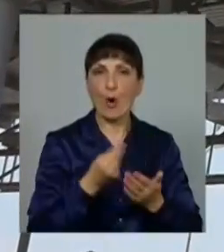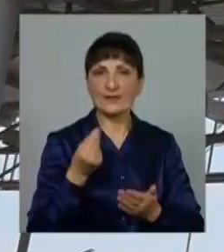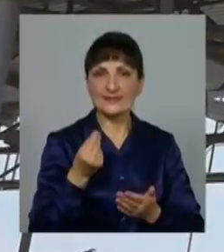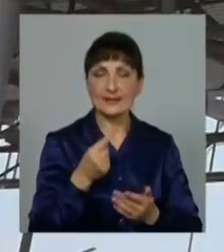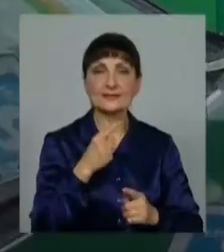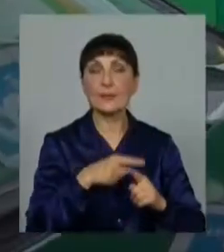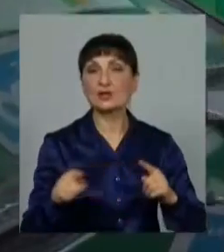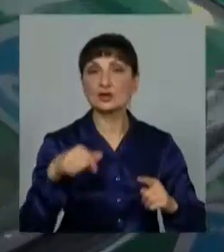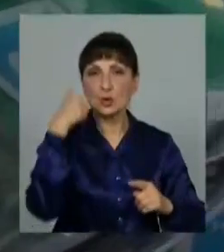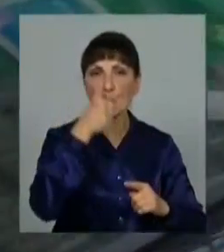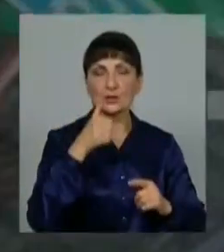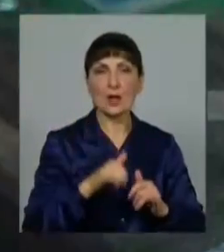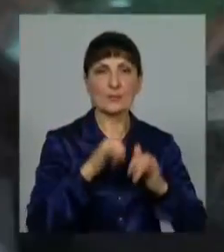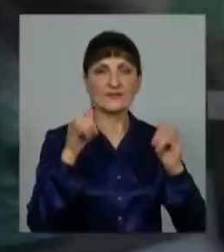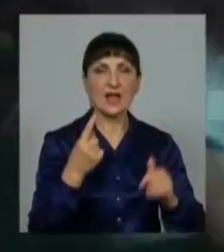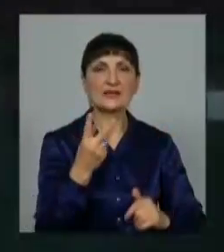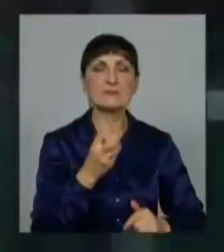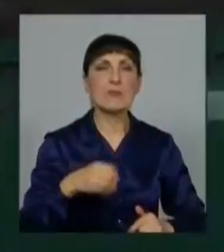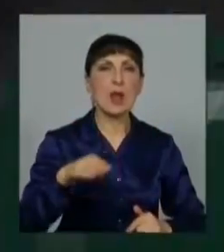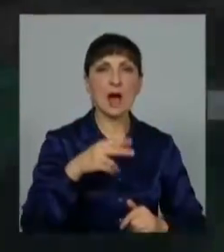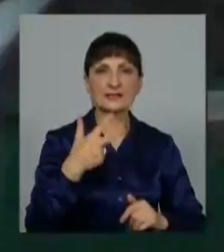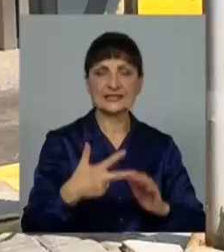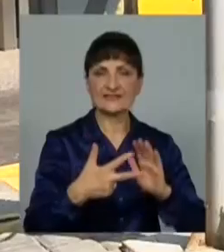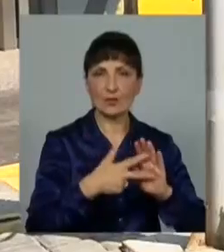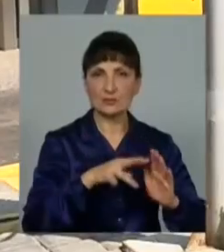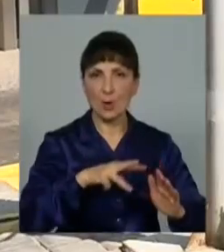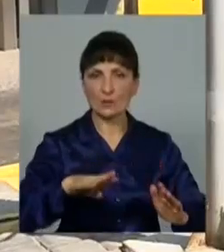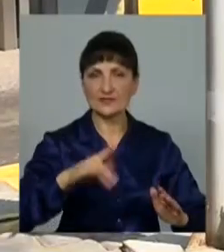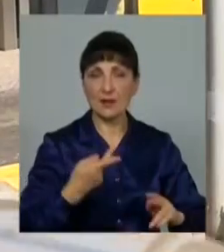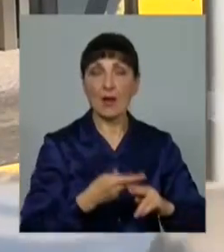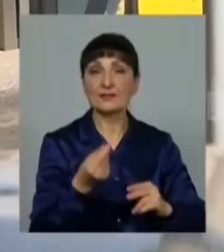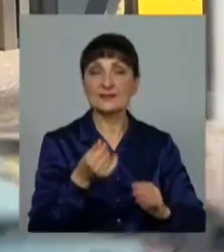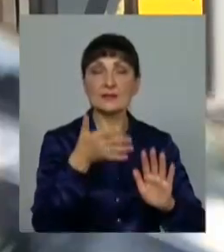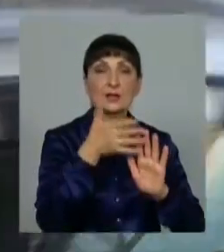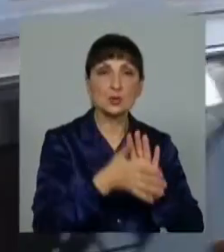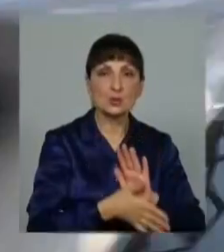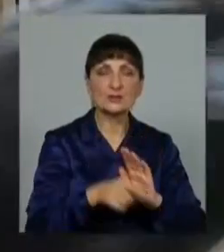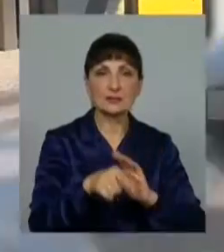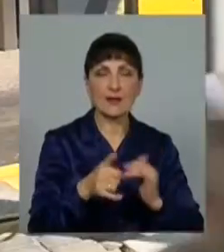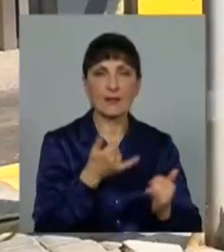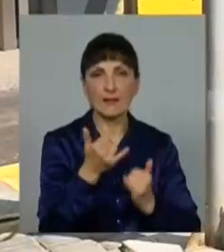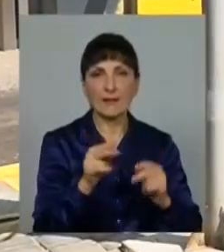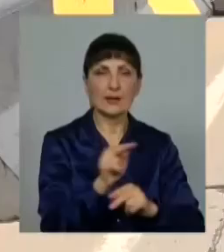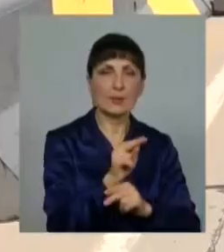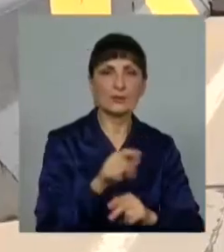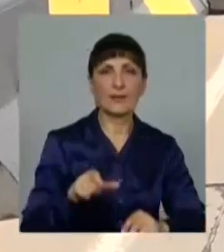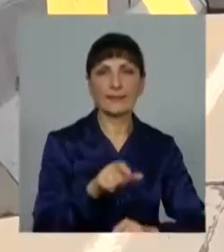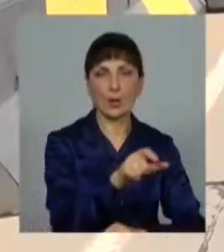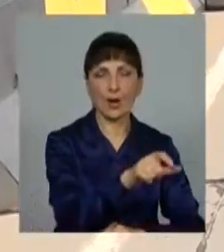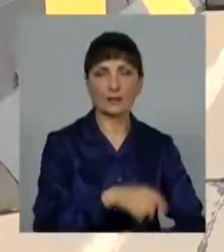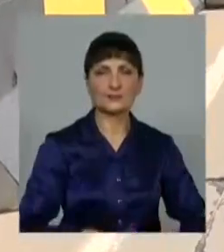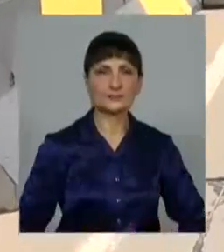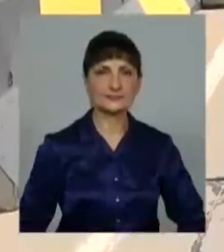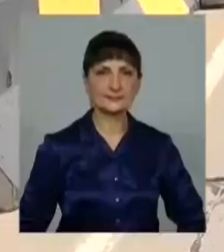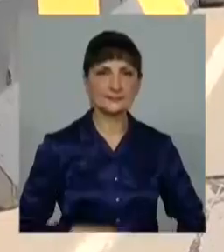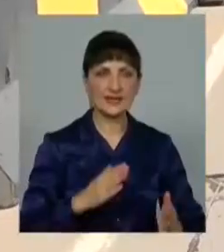только за прошедший год превысили 1 038 000 000 тенге. Эти деньги расходуются на содержание и ремонт трассы. Система